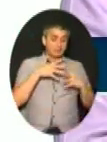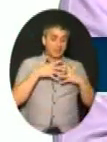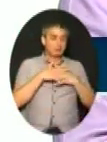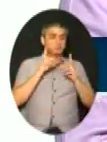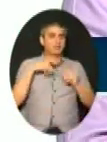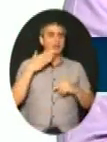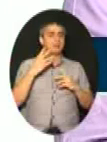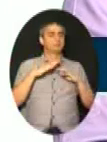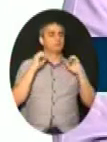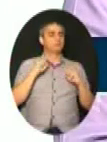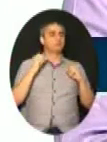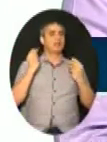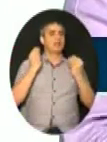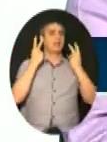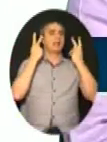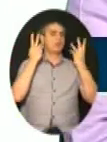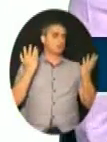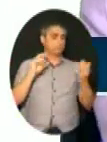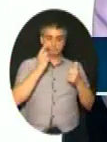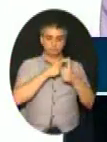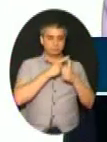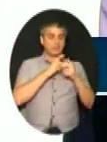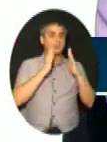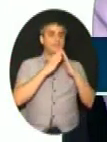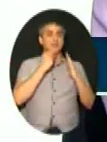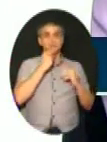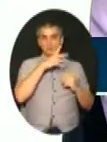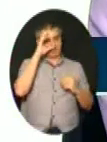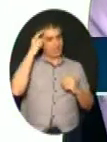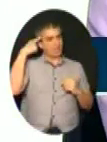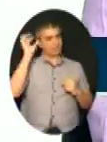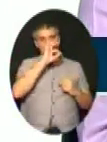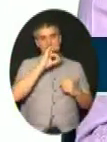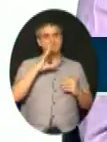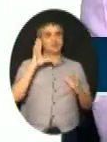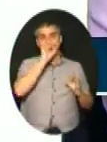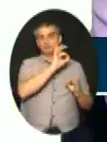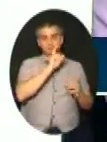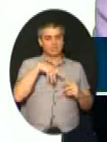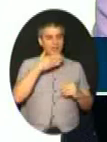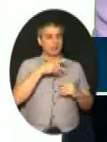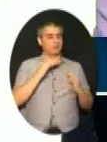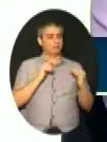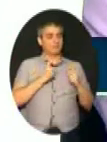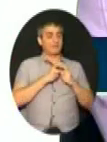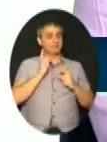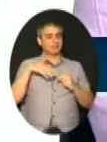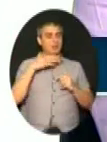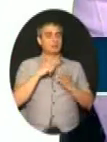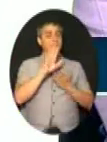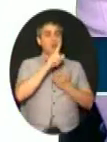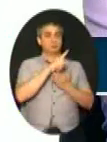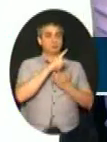אחדות צריכה להיות מבוססת על כמה עקרונות. העיקרון הראשון שהבית היהודי, עם האג'נדה שלו והשקפת העולם שלו, צריך להיות, המפלגה הזאת צריכה להיות